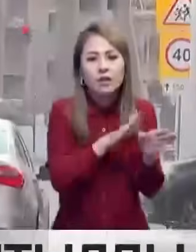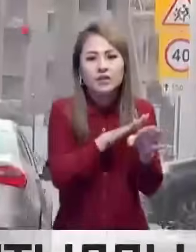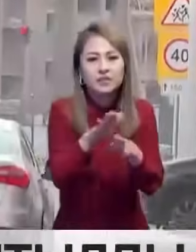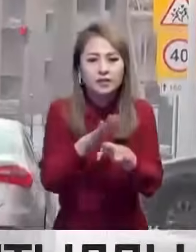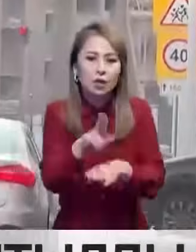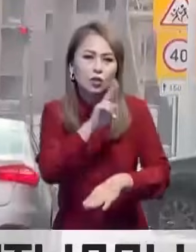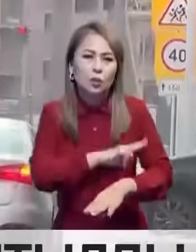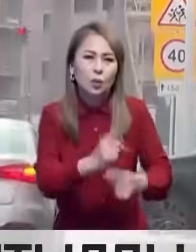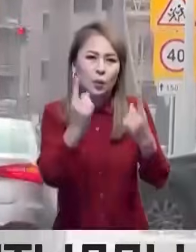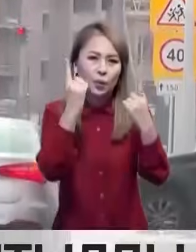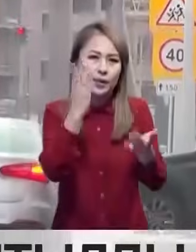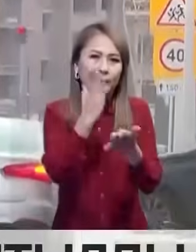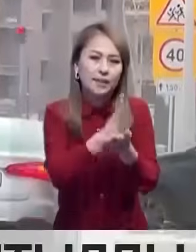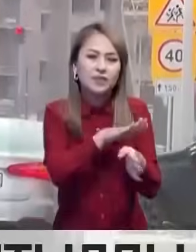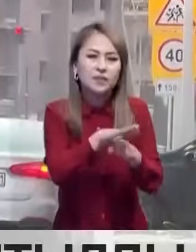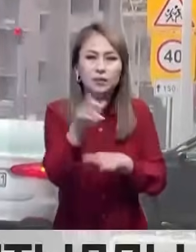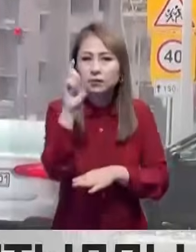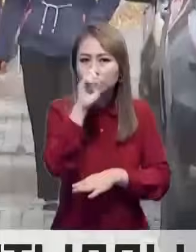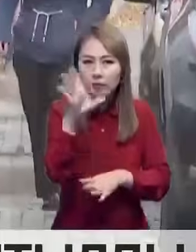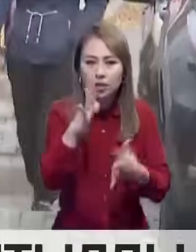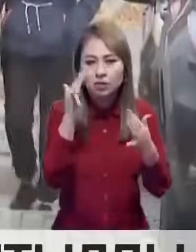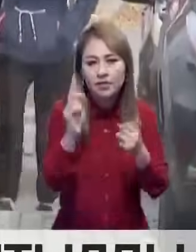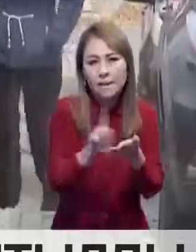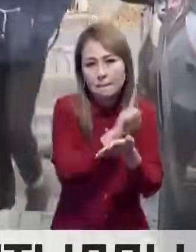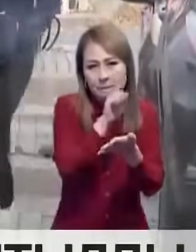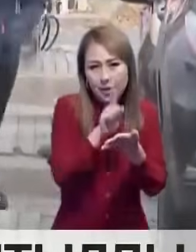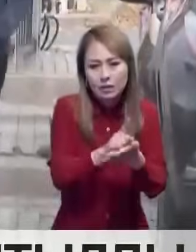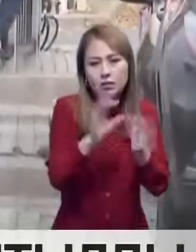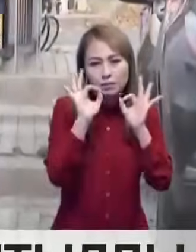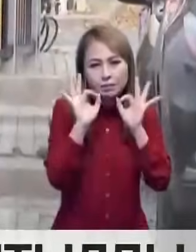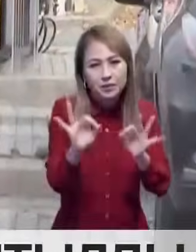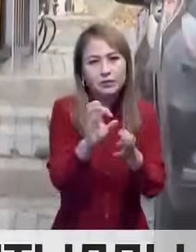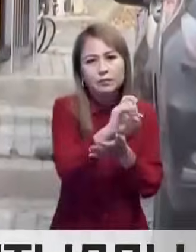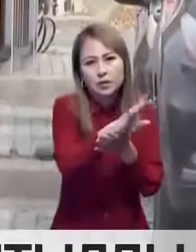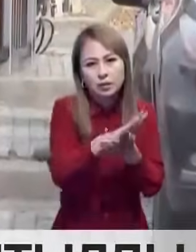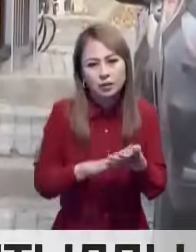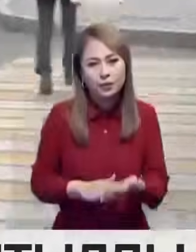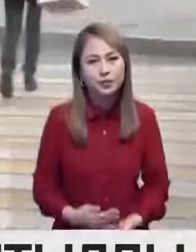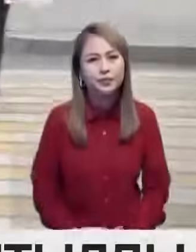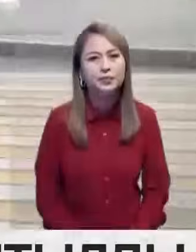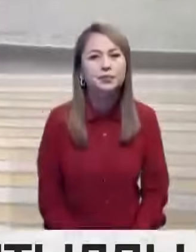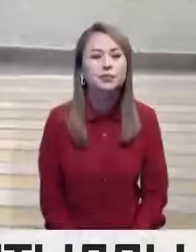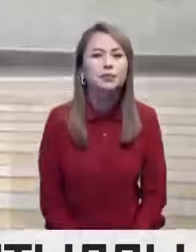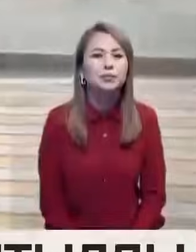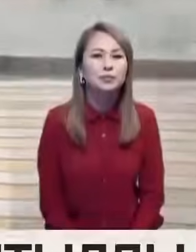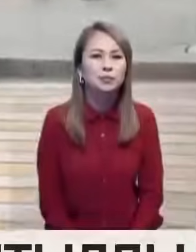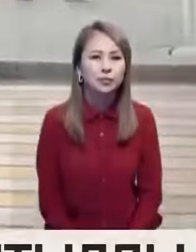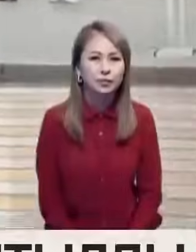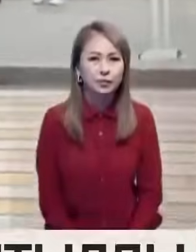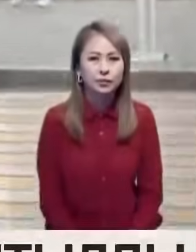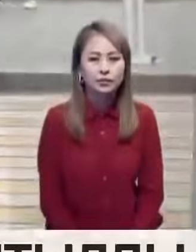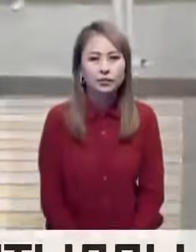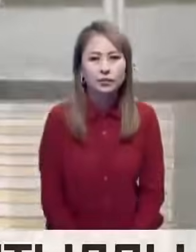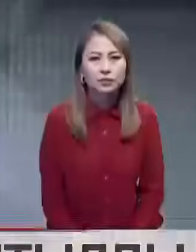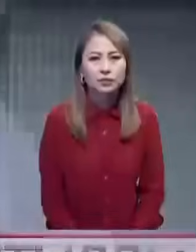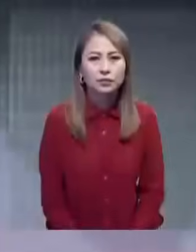жұмыс атқарылып келеді. Нақты нәтиже бар. Ендігі міндет басталған істі лайықты деңгейде жалғастыру. Нұрқанат Қанапия, Ербол Дайыров, Хабар 24.